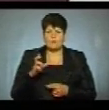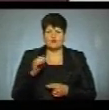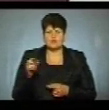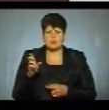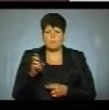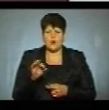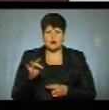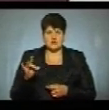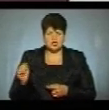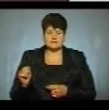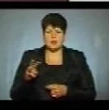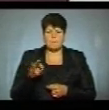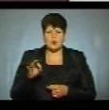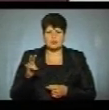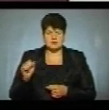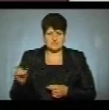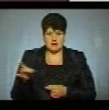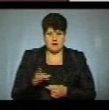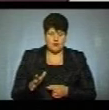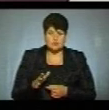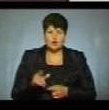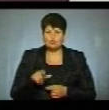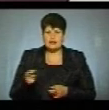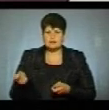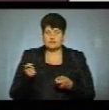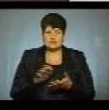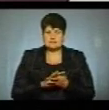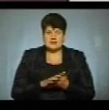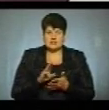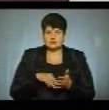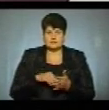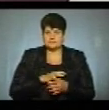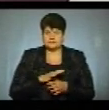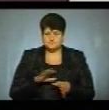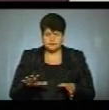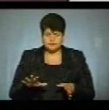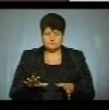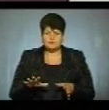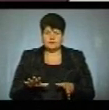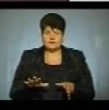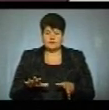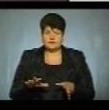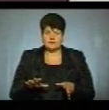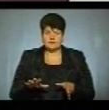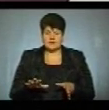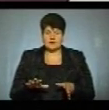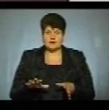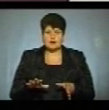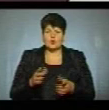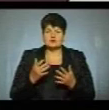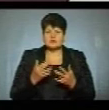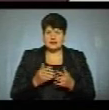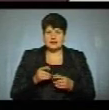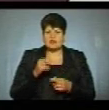Бучицький, Борщівський і Монастириський райони. Людей, які вивозили сміття, не штрафували, каже начальник Держекоінспекції області Едуард Ференц,